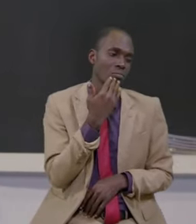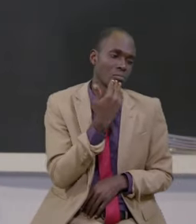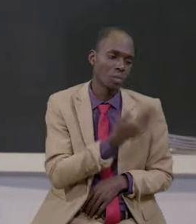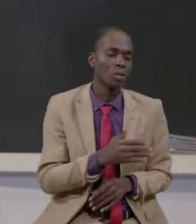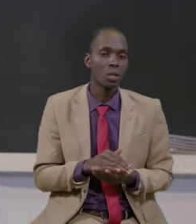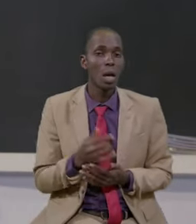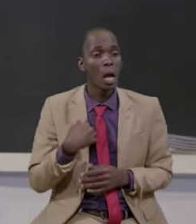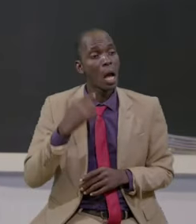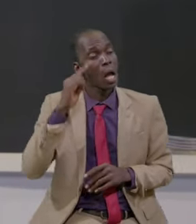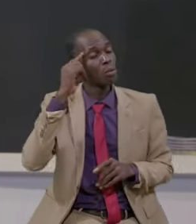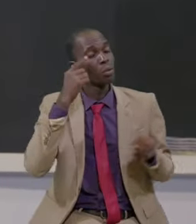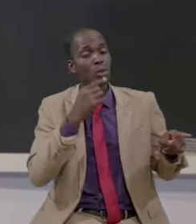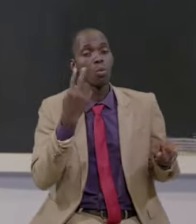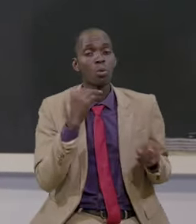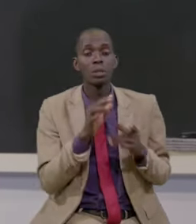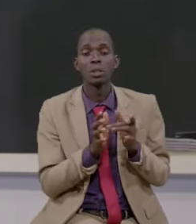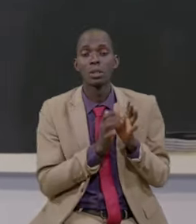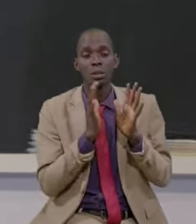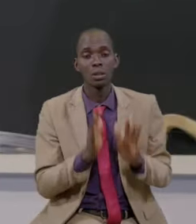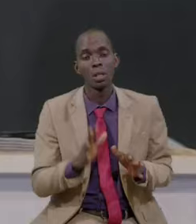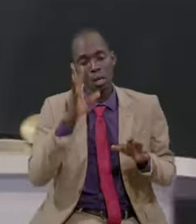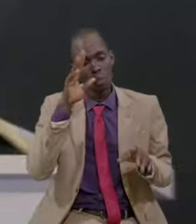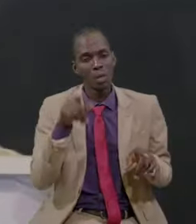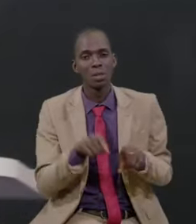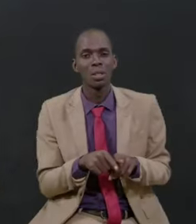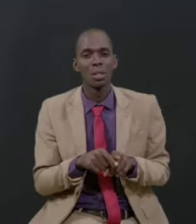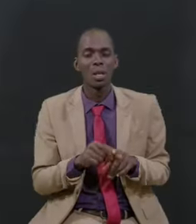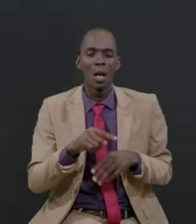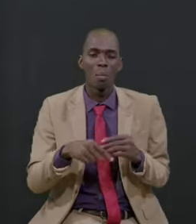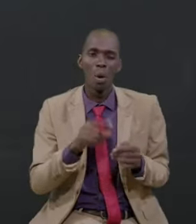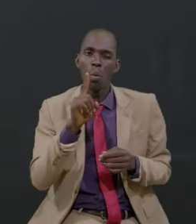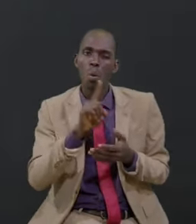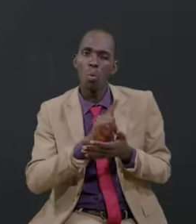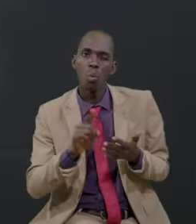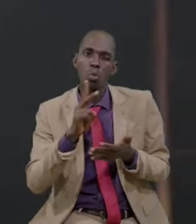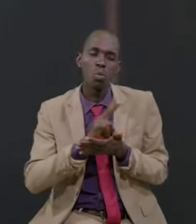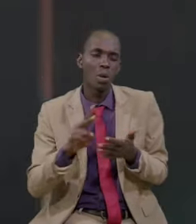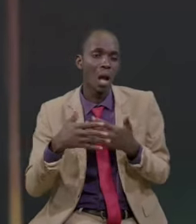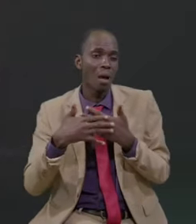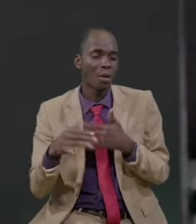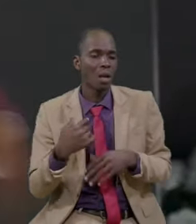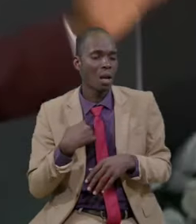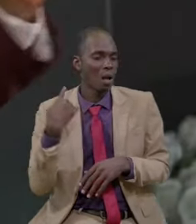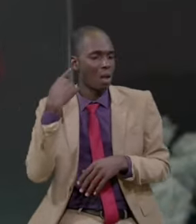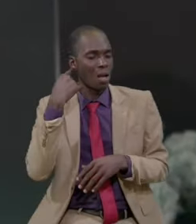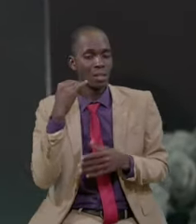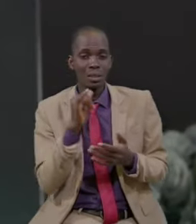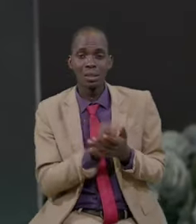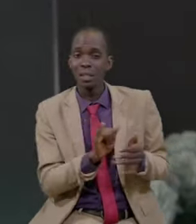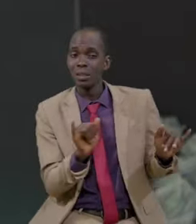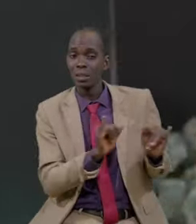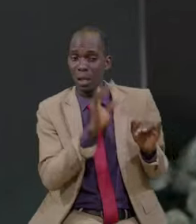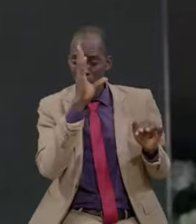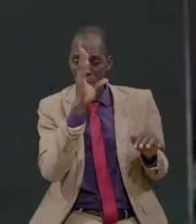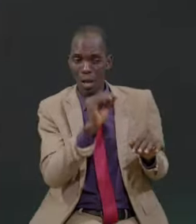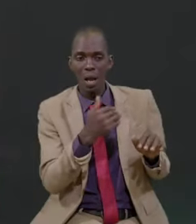qu'il était un frère. Cette semaine ou deux après, j'ai entendu dire que l'homme avait